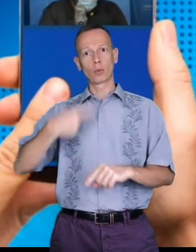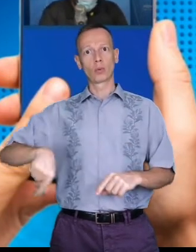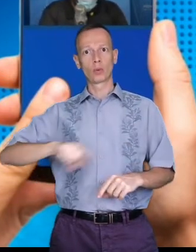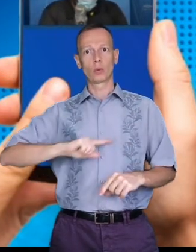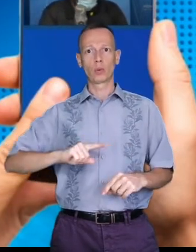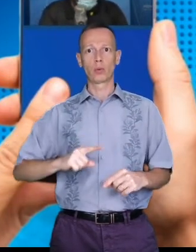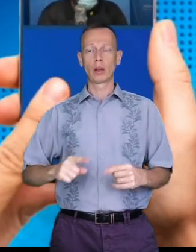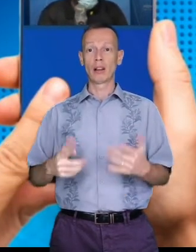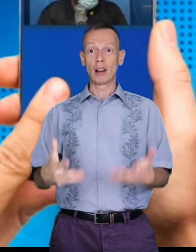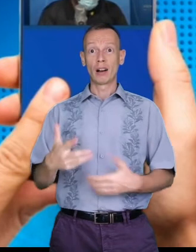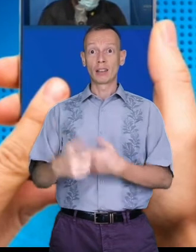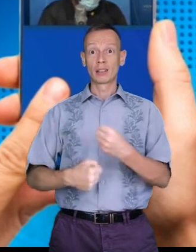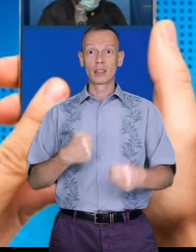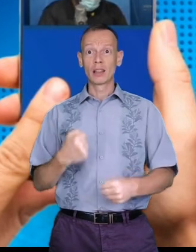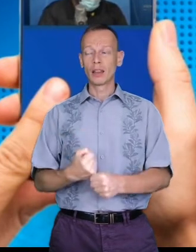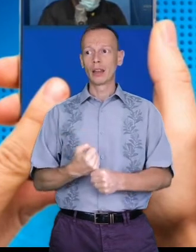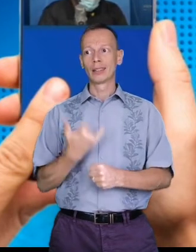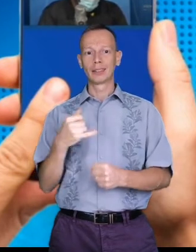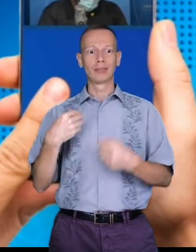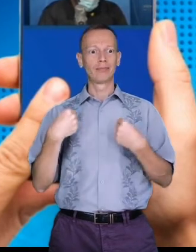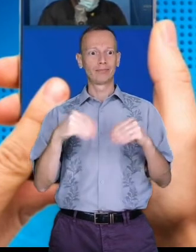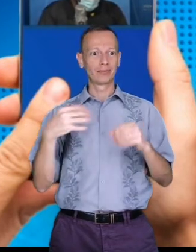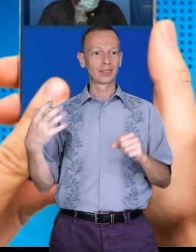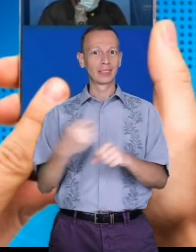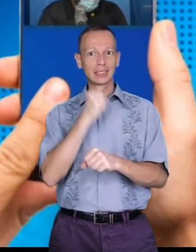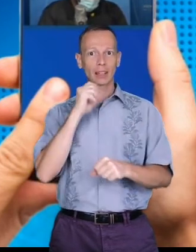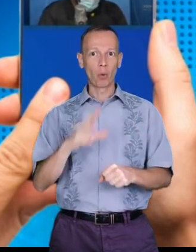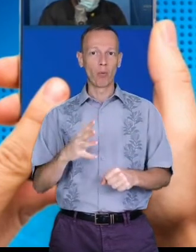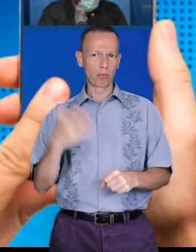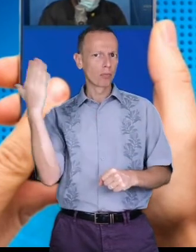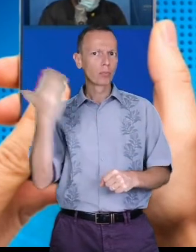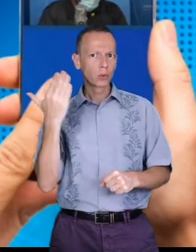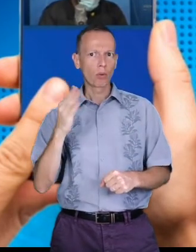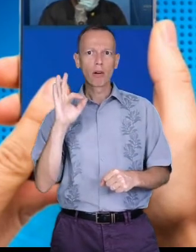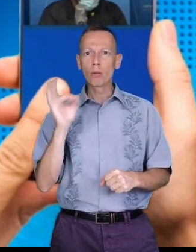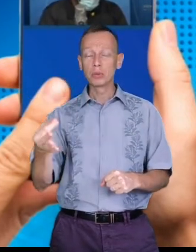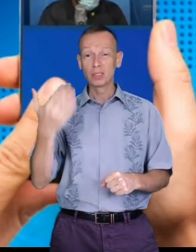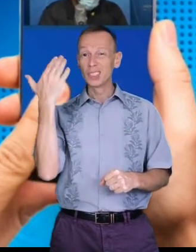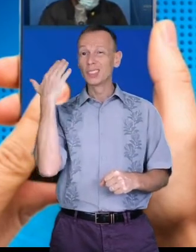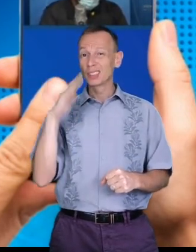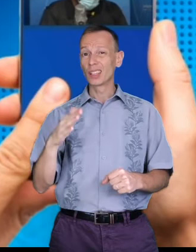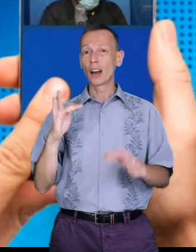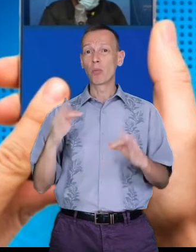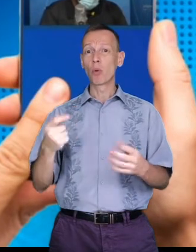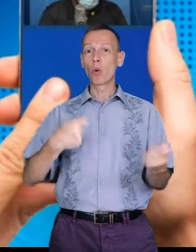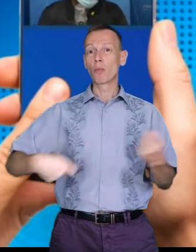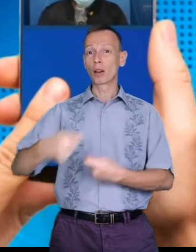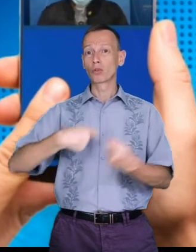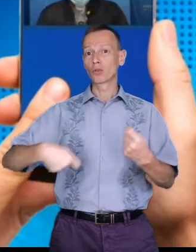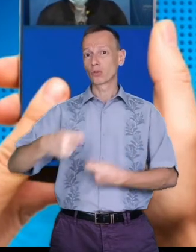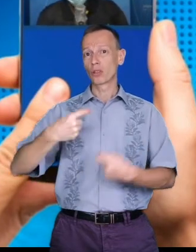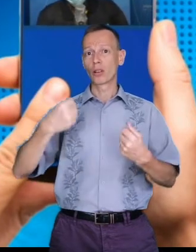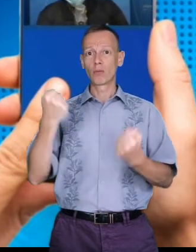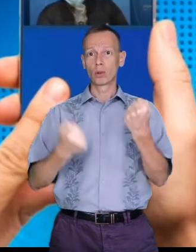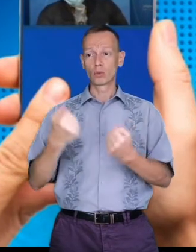relativement important. Et cette année, principalement, il nous aurait été très, très, très important puisque nous avons quand même